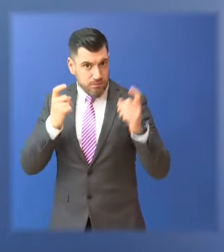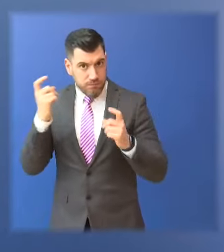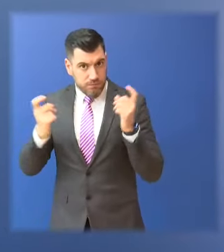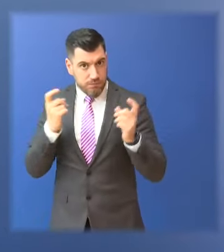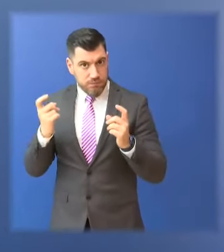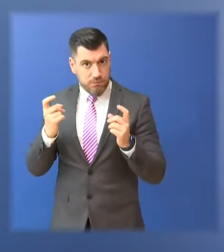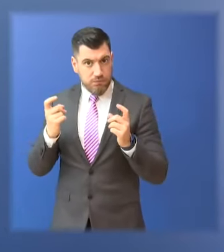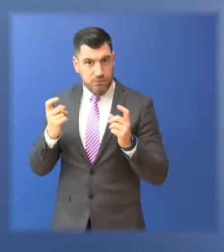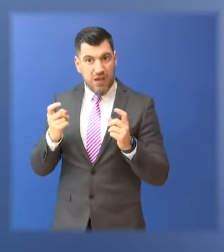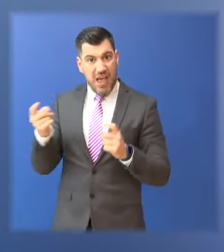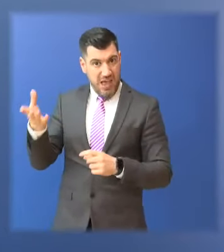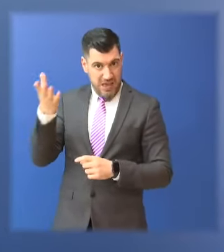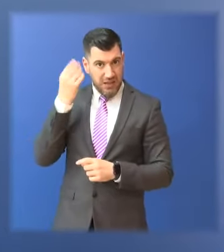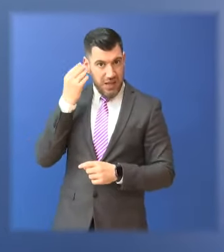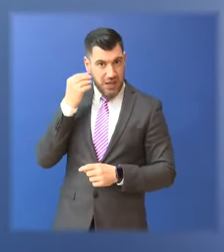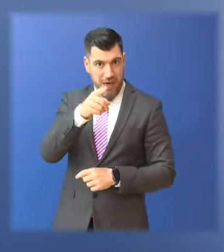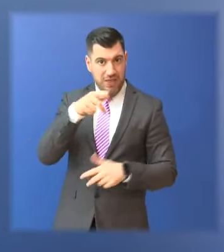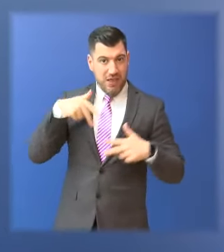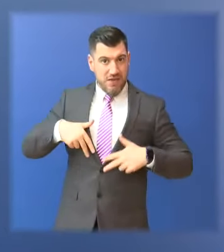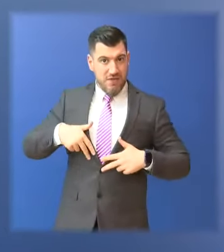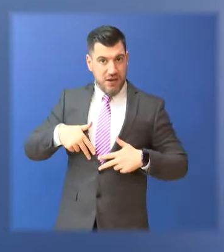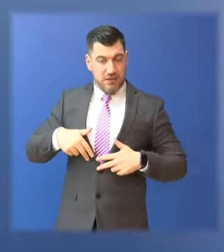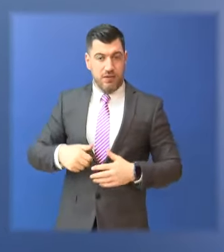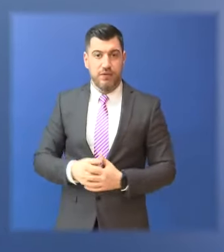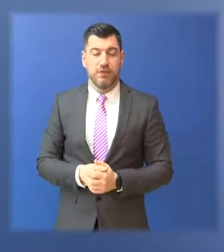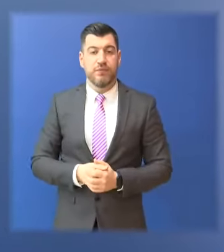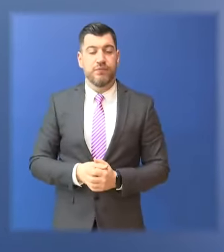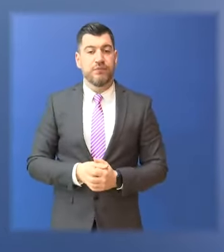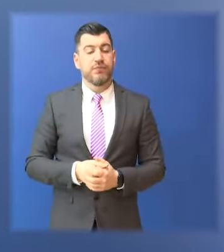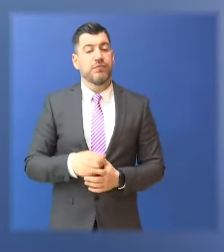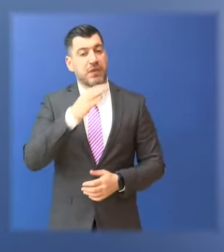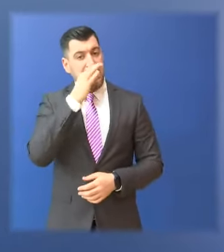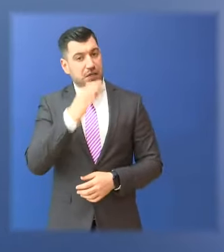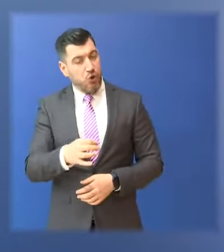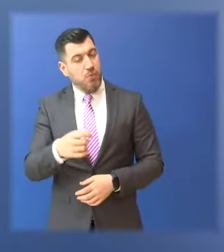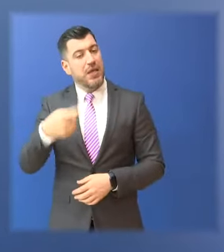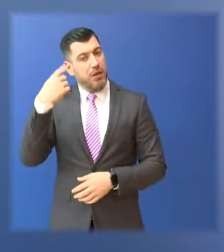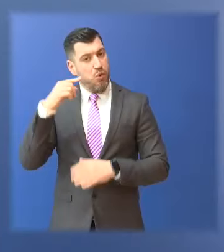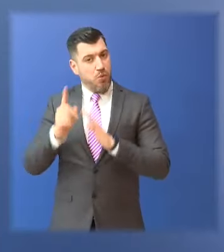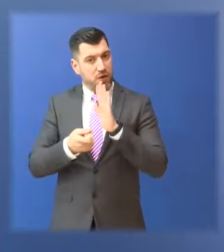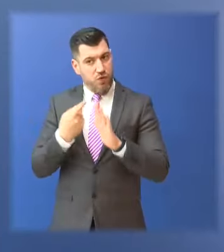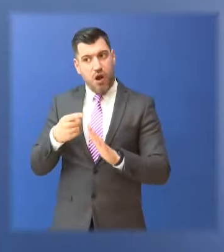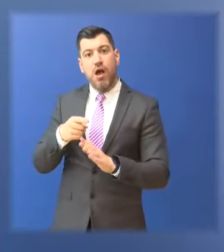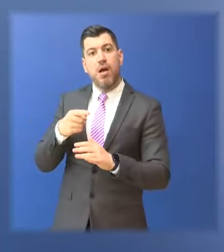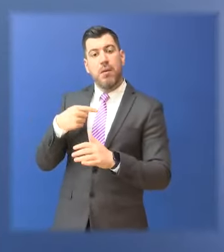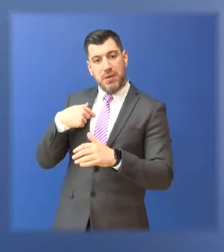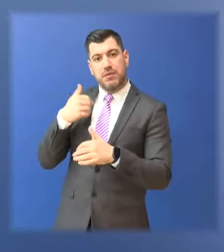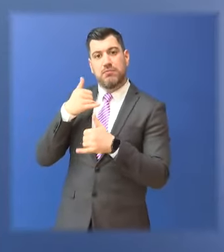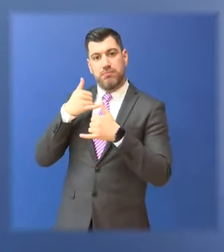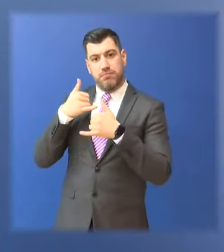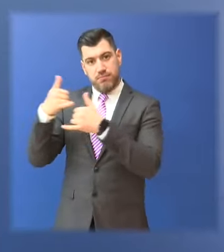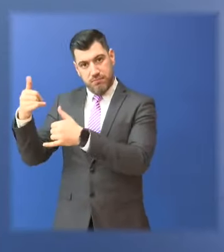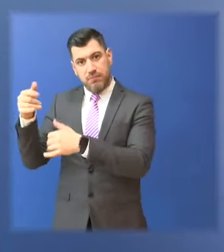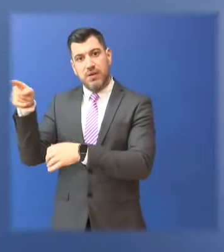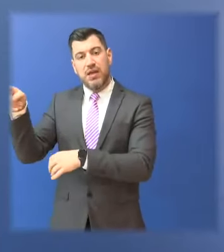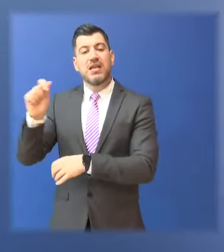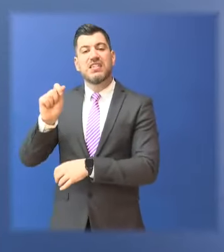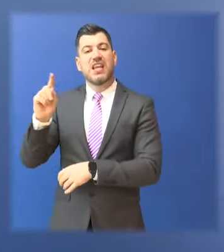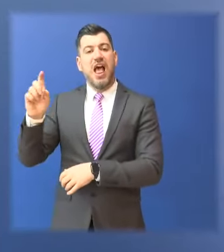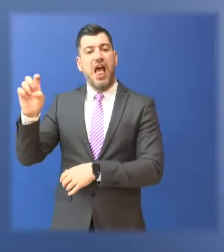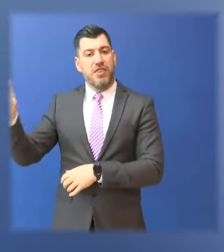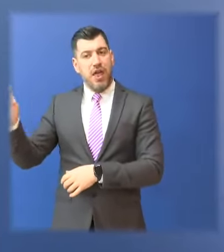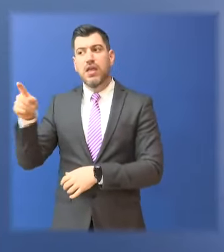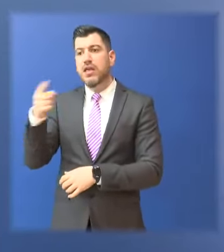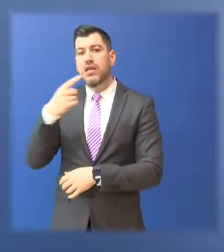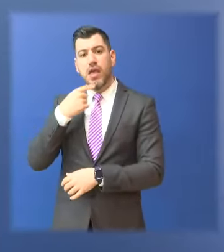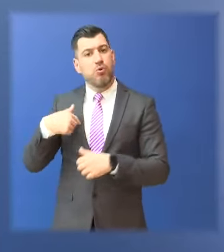τις ενέργειες? Ναι, όπως σας είπα την προηγούμενη φορά, επικοινωνήσαμε με την ΑΔΕ, η οποία μας είπε ότι έχει εκδώσει απάντηση, την